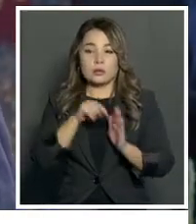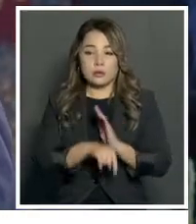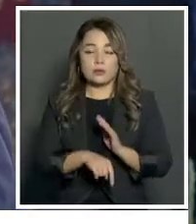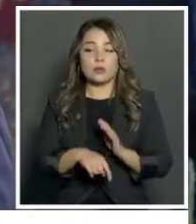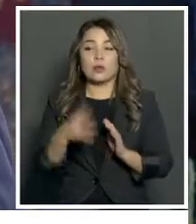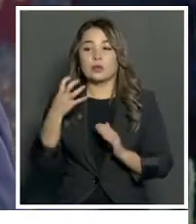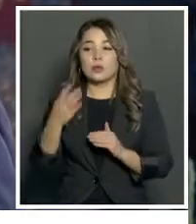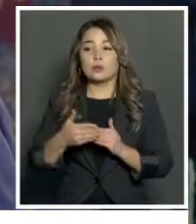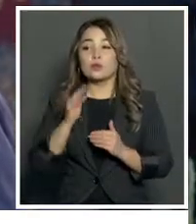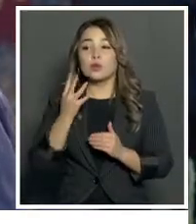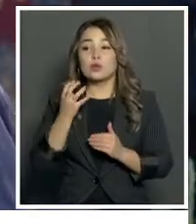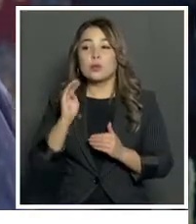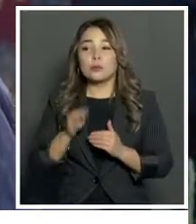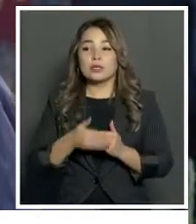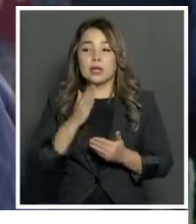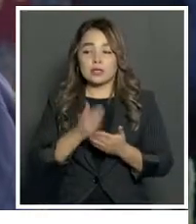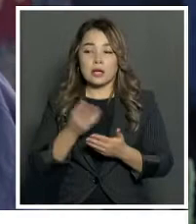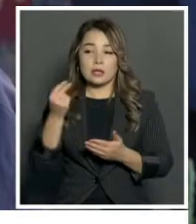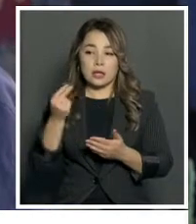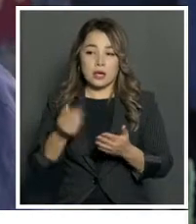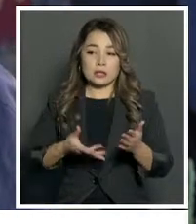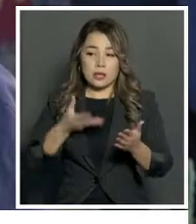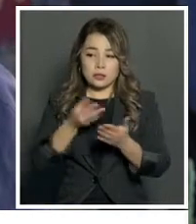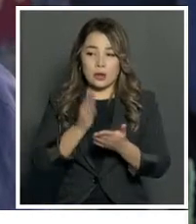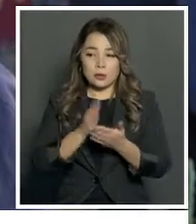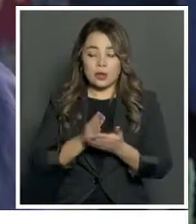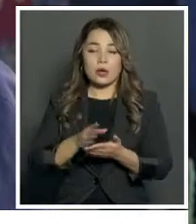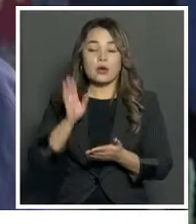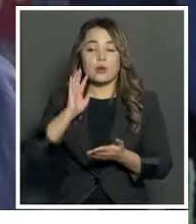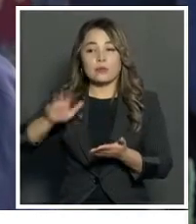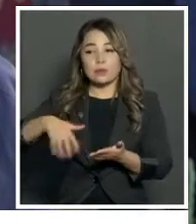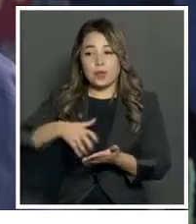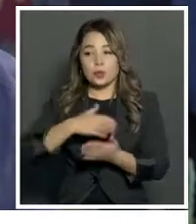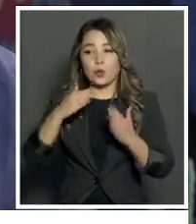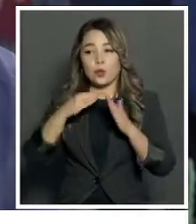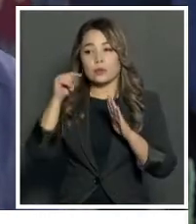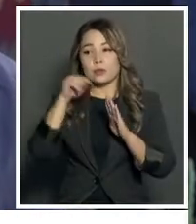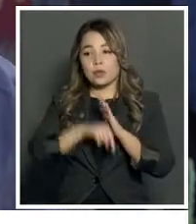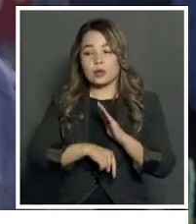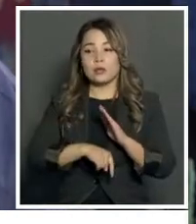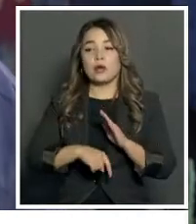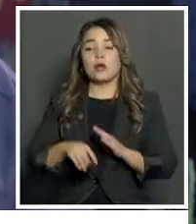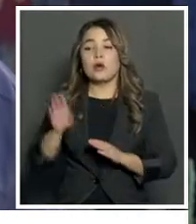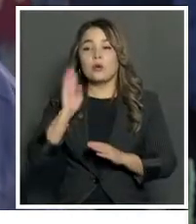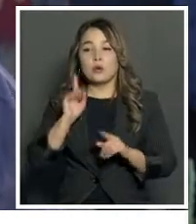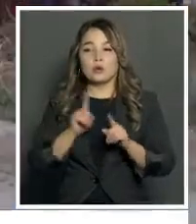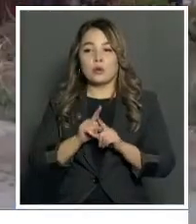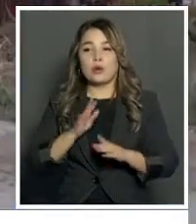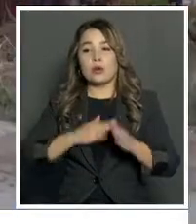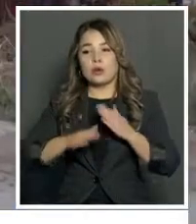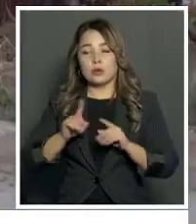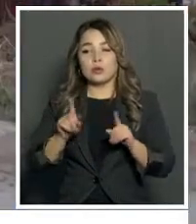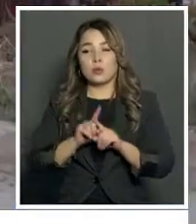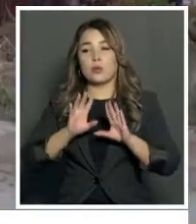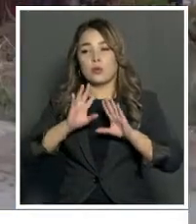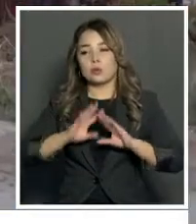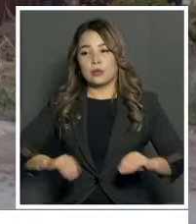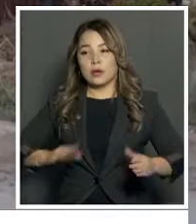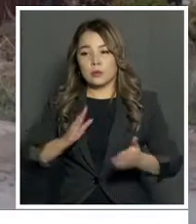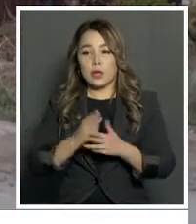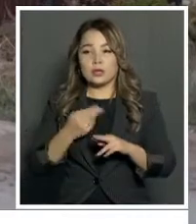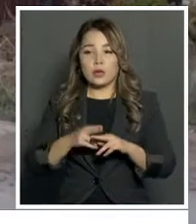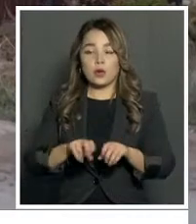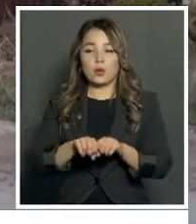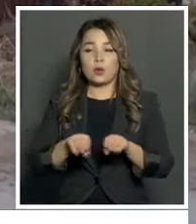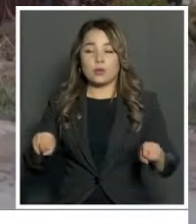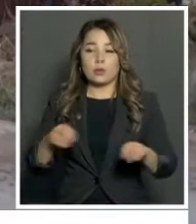жақын ақша төлеп кіргіздім. Міне сондай су кіргізіп, бірақ қуанышымыз су сепкендей басылды. Құбыр